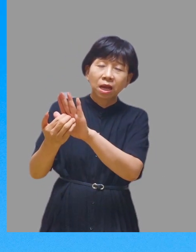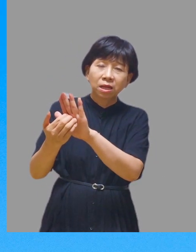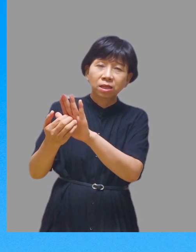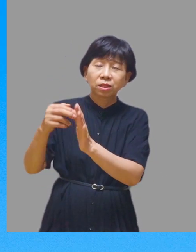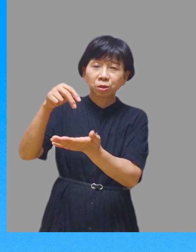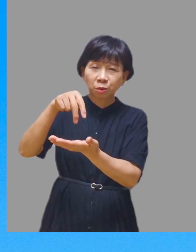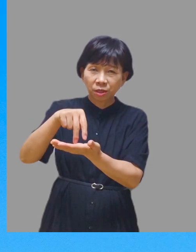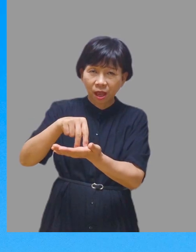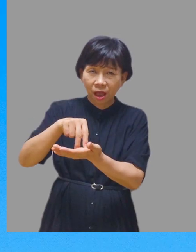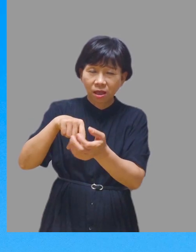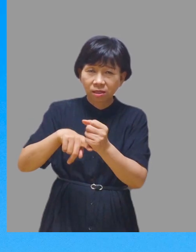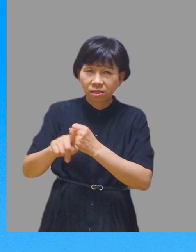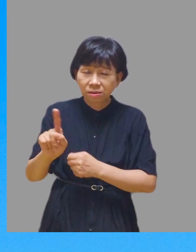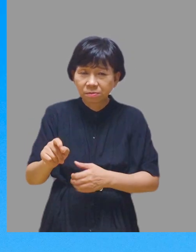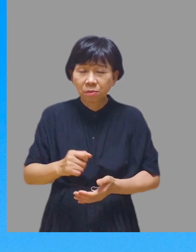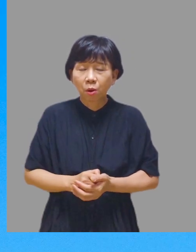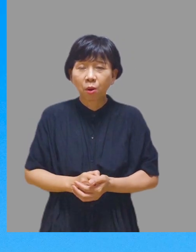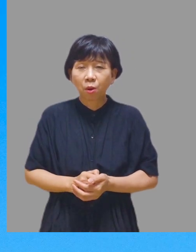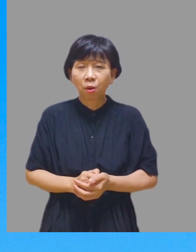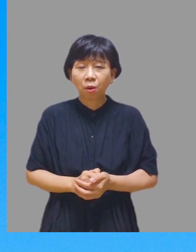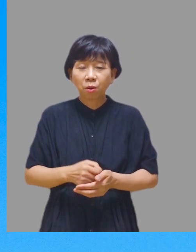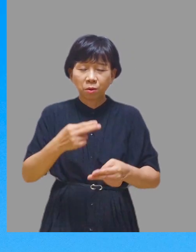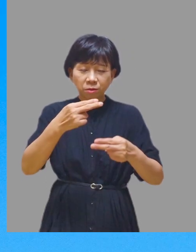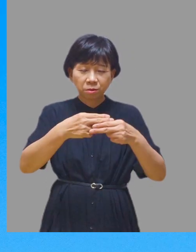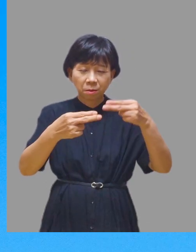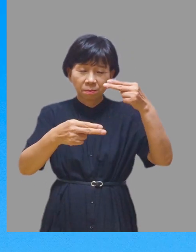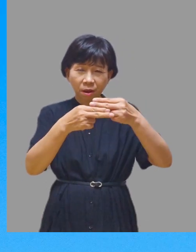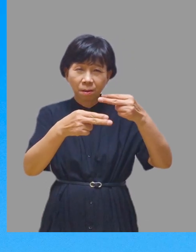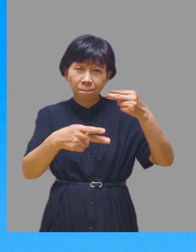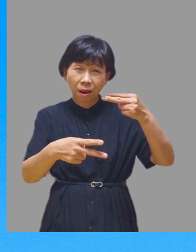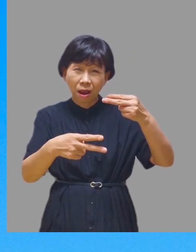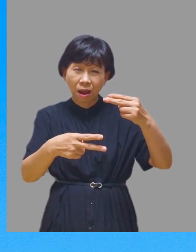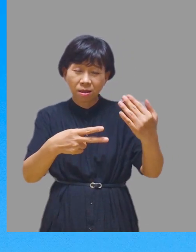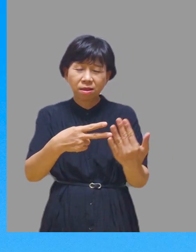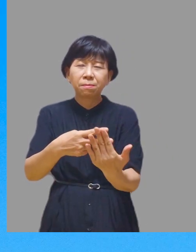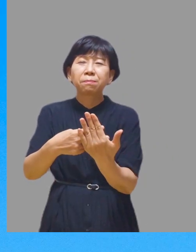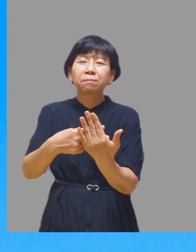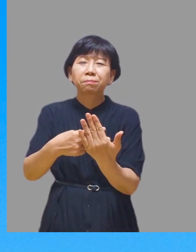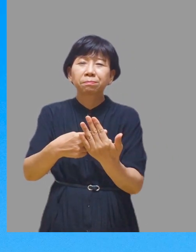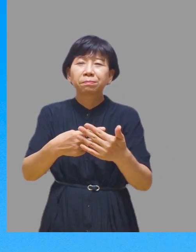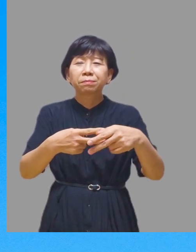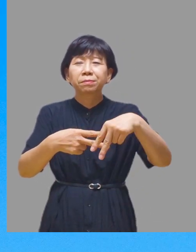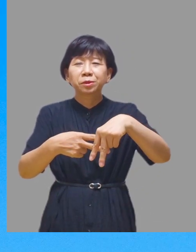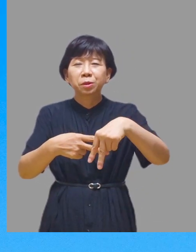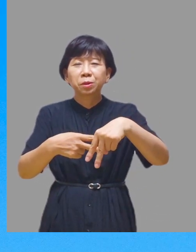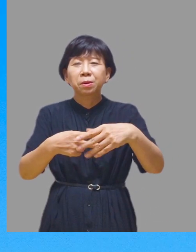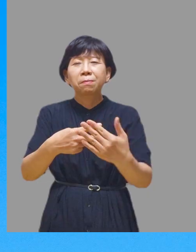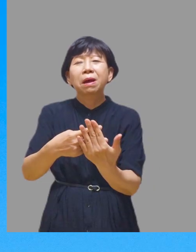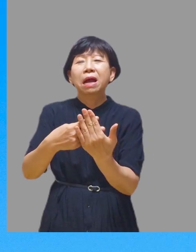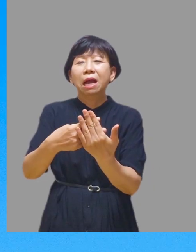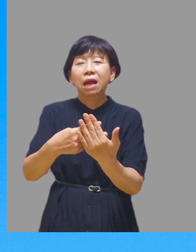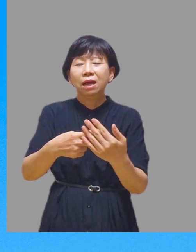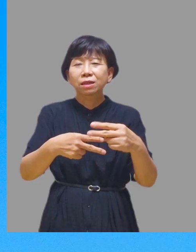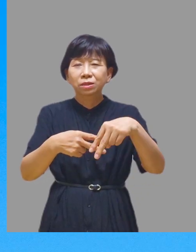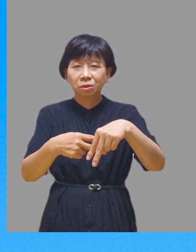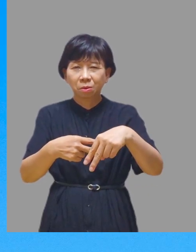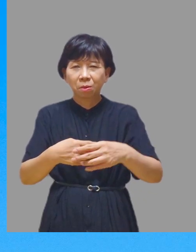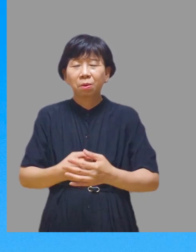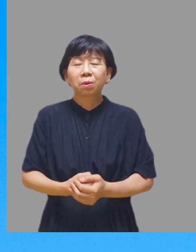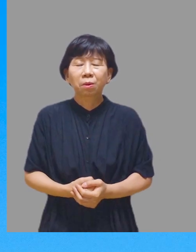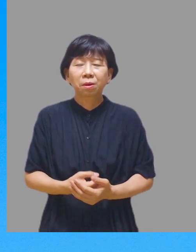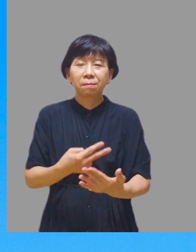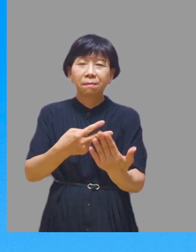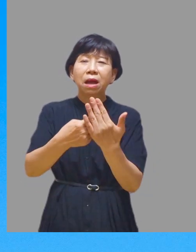서서라는 표현은 틈에 서다는 거예요. 그 성벽의 외벽에 보니까 좀 틈이 생긴 거예요. 갈라진